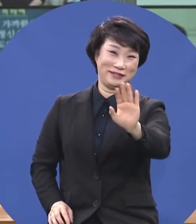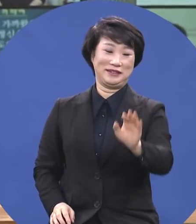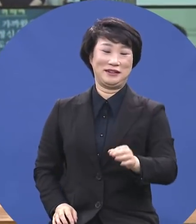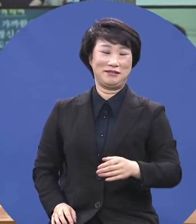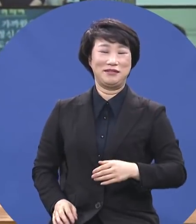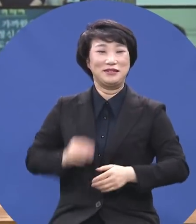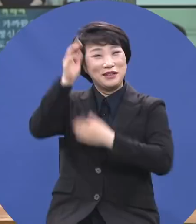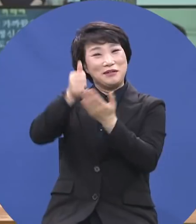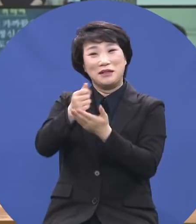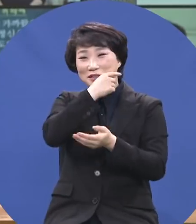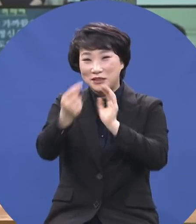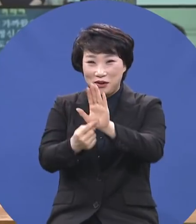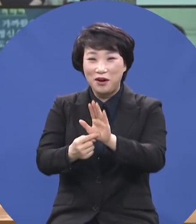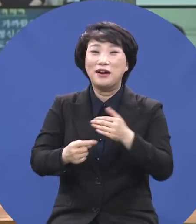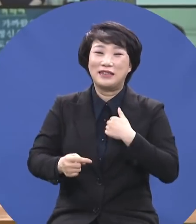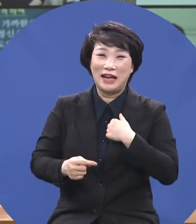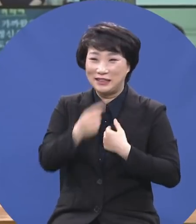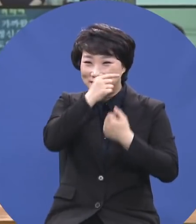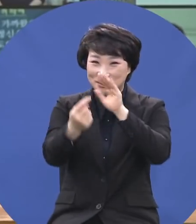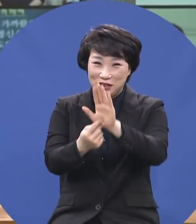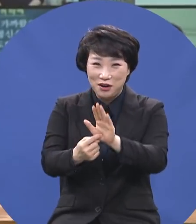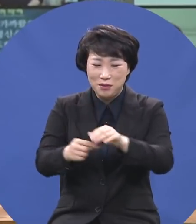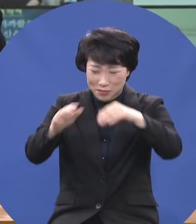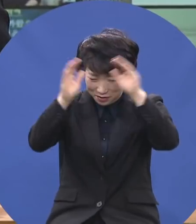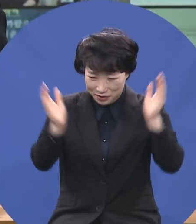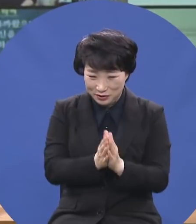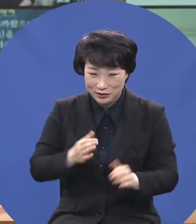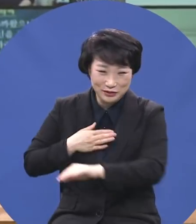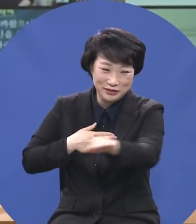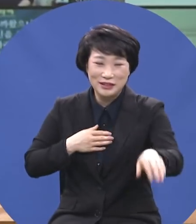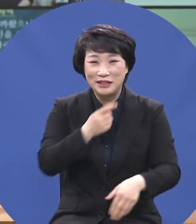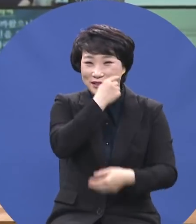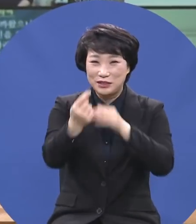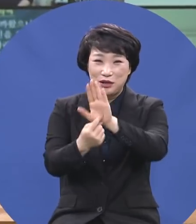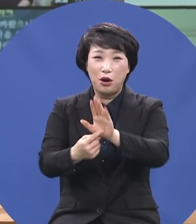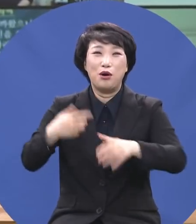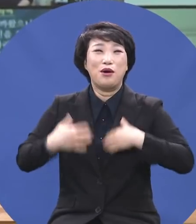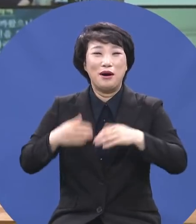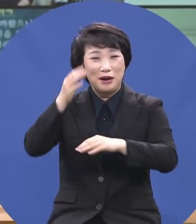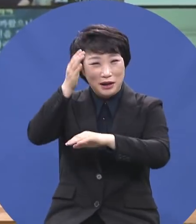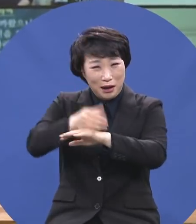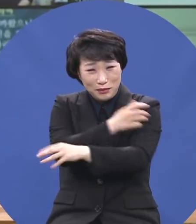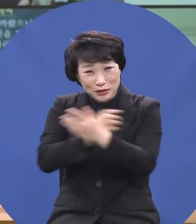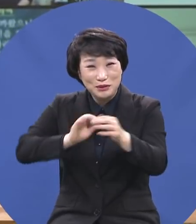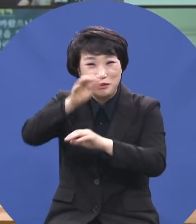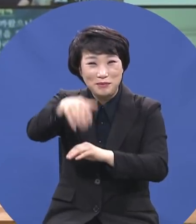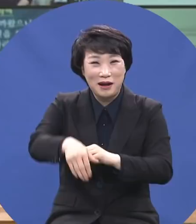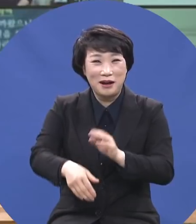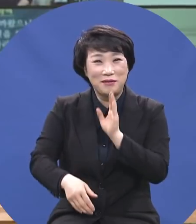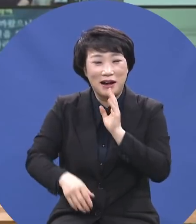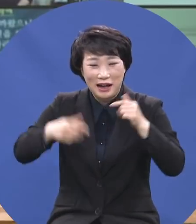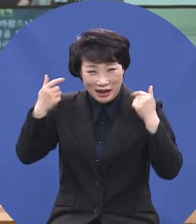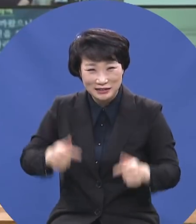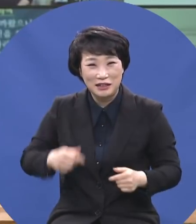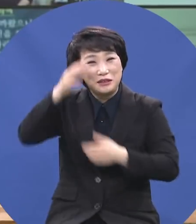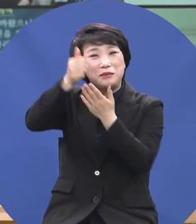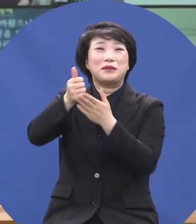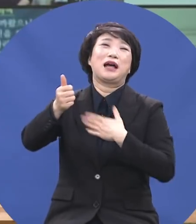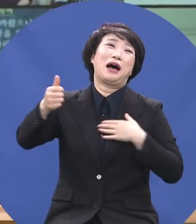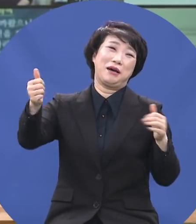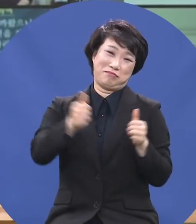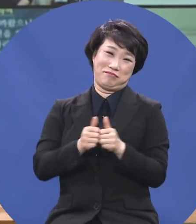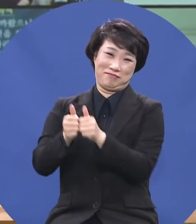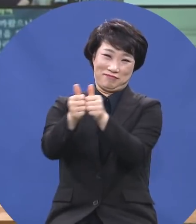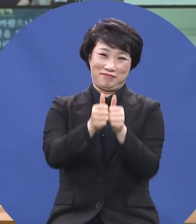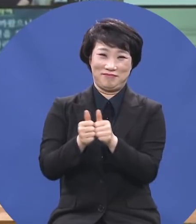증거하시나니, 모두에게 증거하시나니, 기쁨과 감사가 넘치는 항상 함께 있으리라.